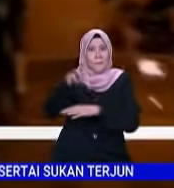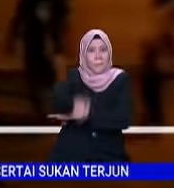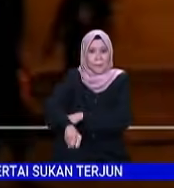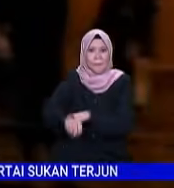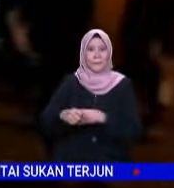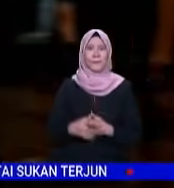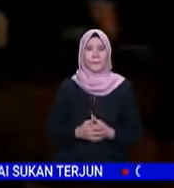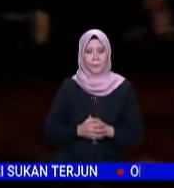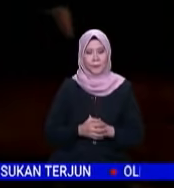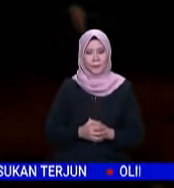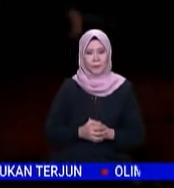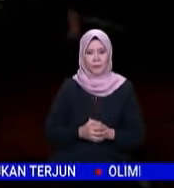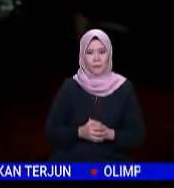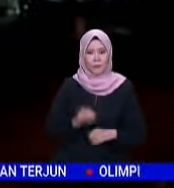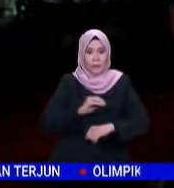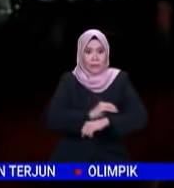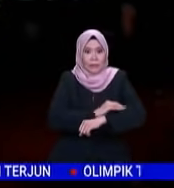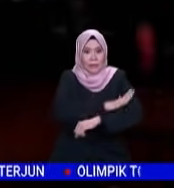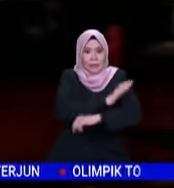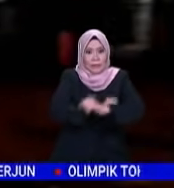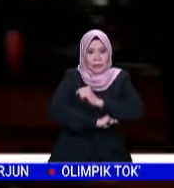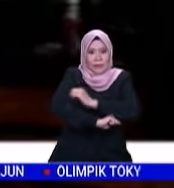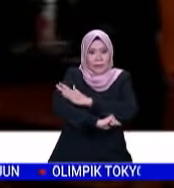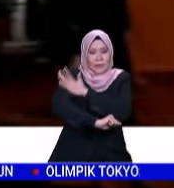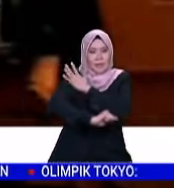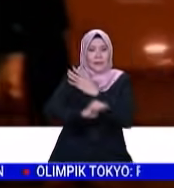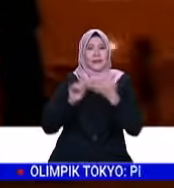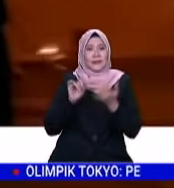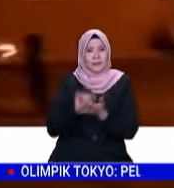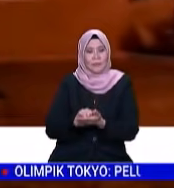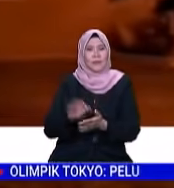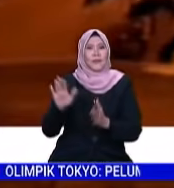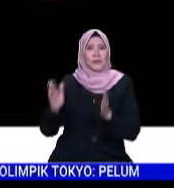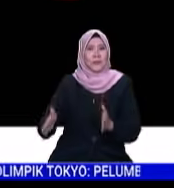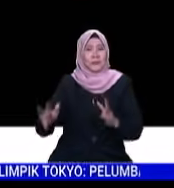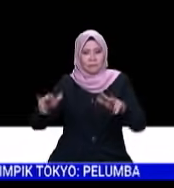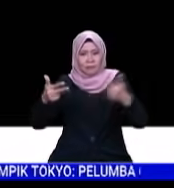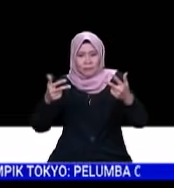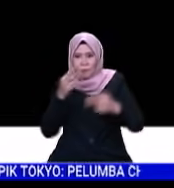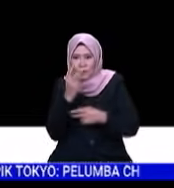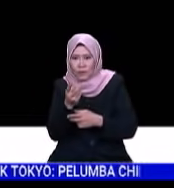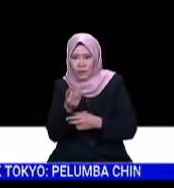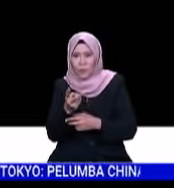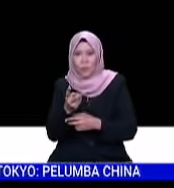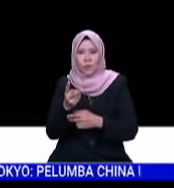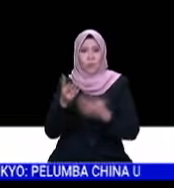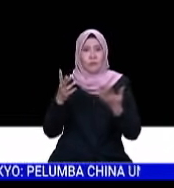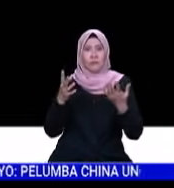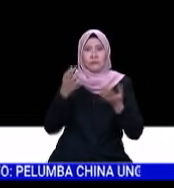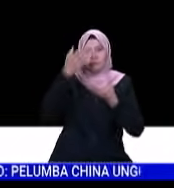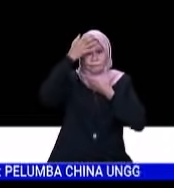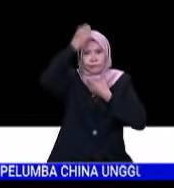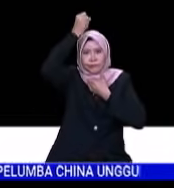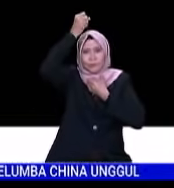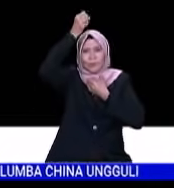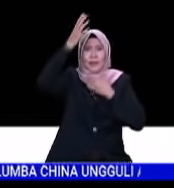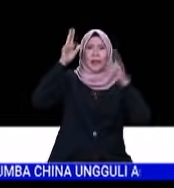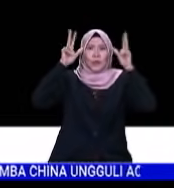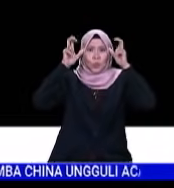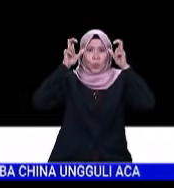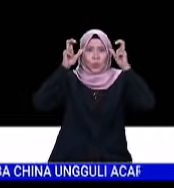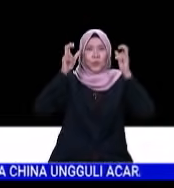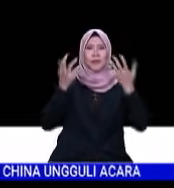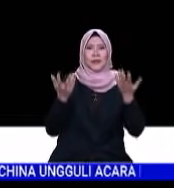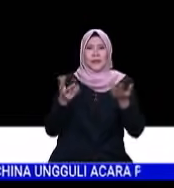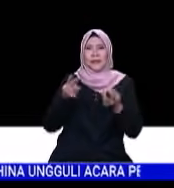lagi. Meremang bulu roma, itu kata-kata warga maya selepas video rakaman pocong melayang di udara dimuat